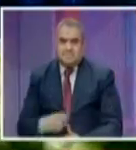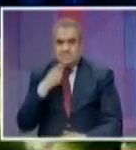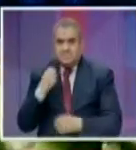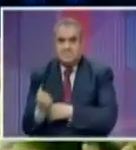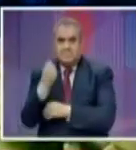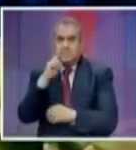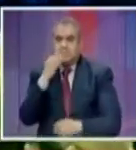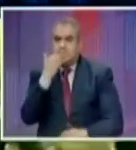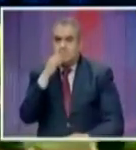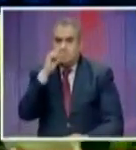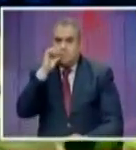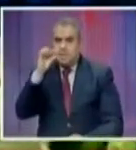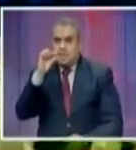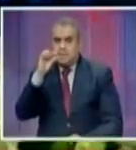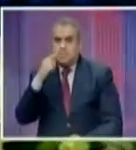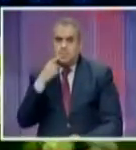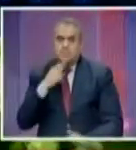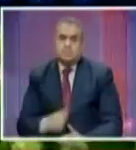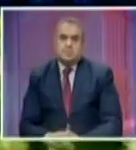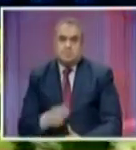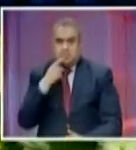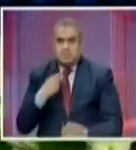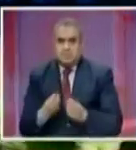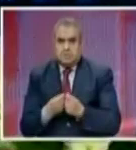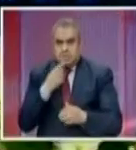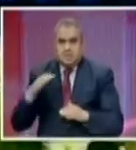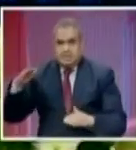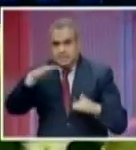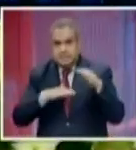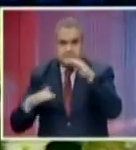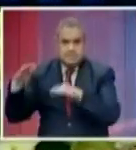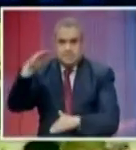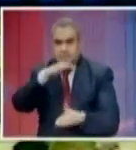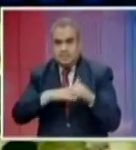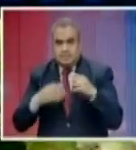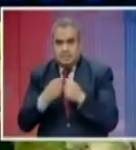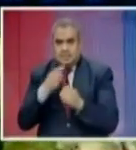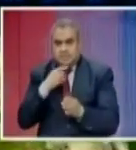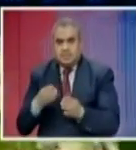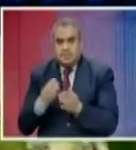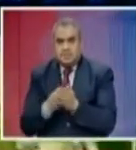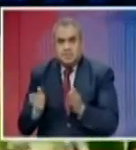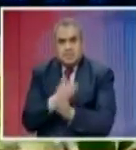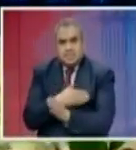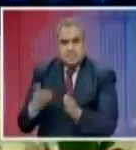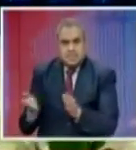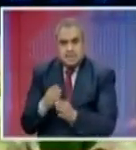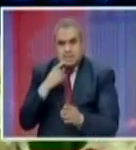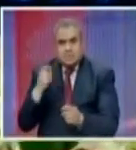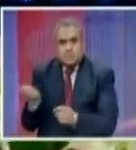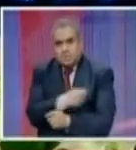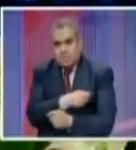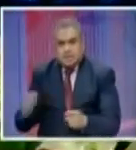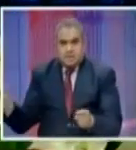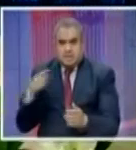البطل محمود عادل عبد الحافظ، بطل العالم في السباحة إلى جانب ممارسته للتنس الأرضي وكمان تنس الطاولة.